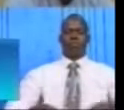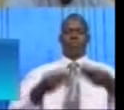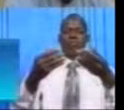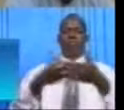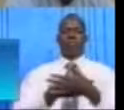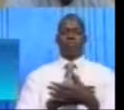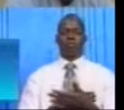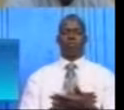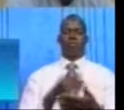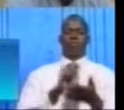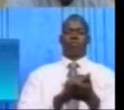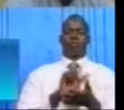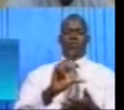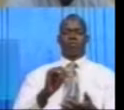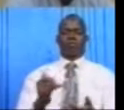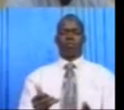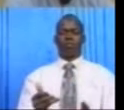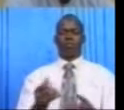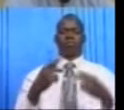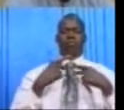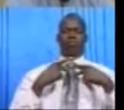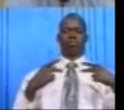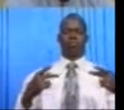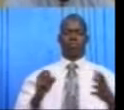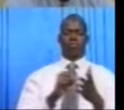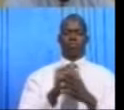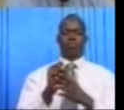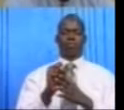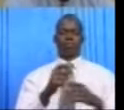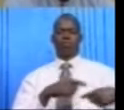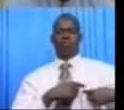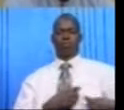nouveau à celle-ci un pasteur selon le cœur de Dieu.